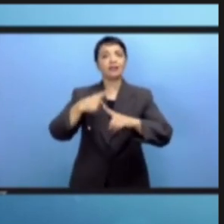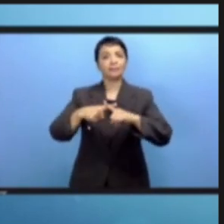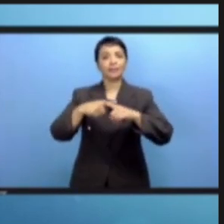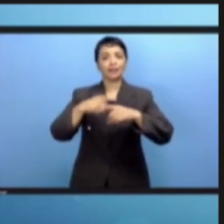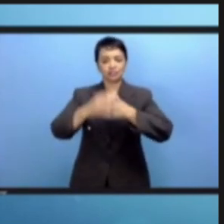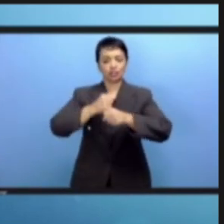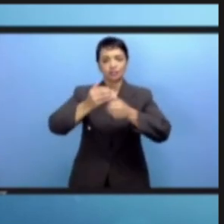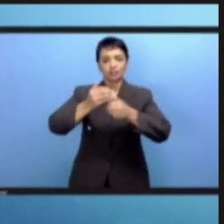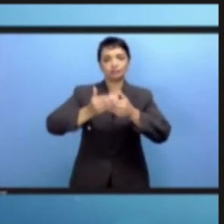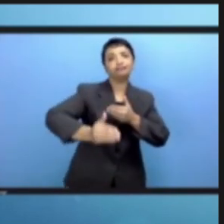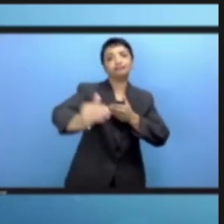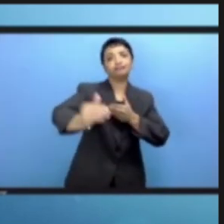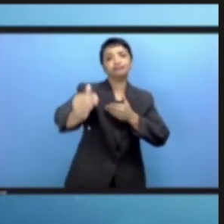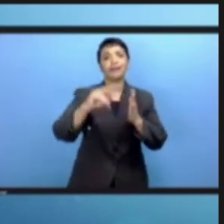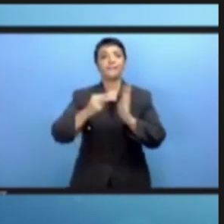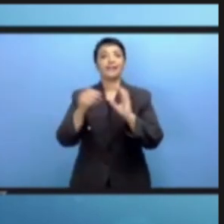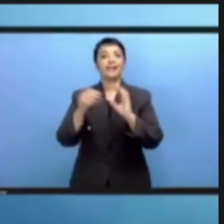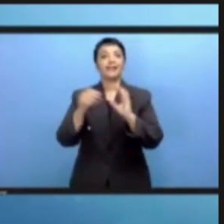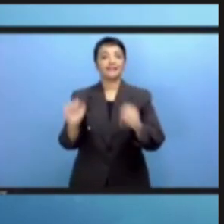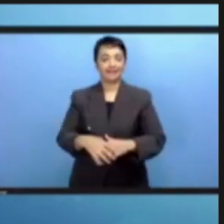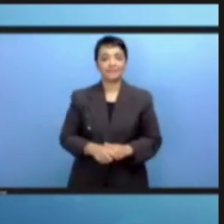собой.